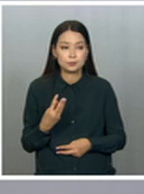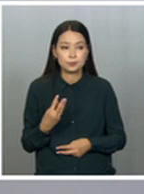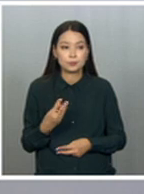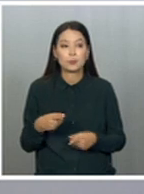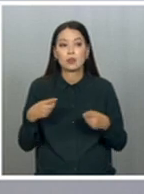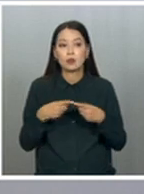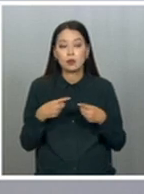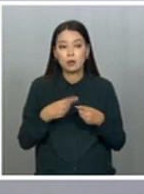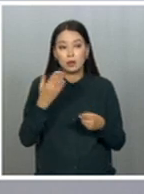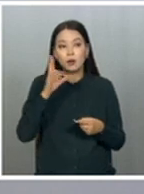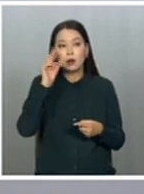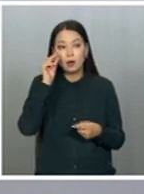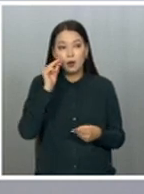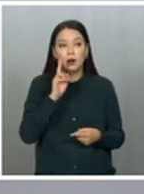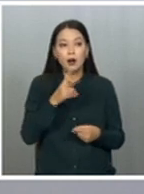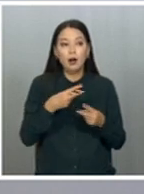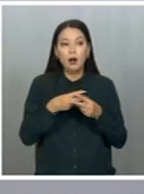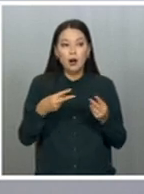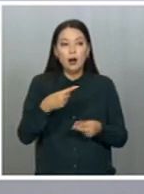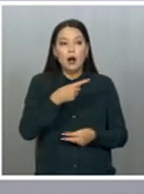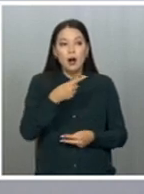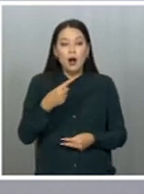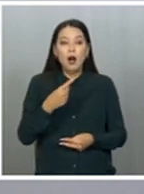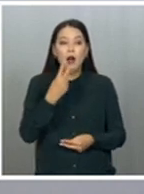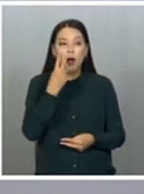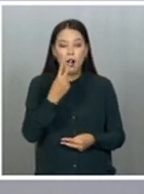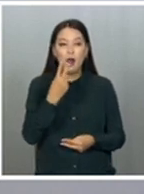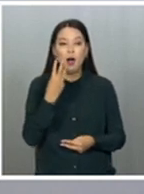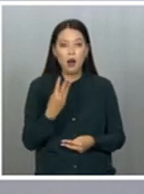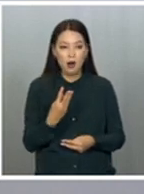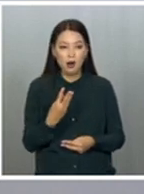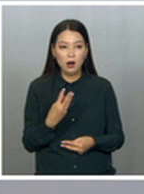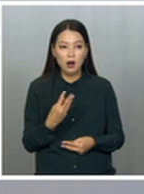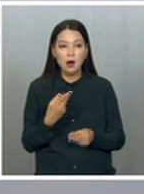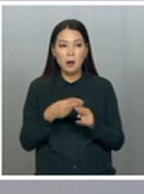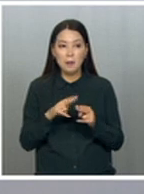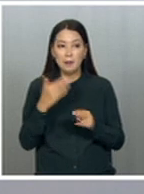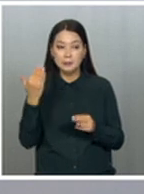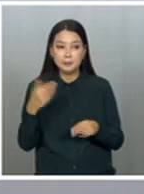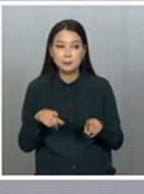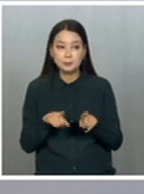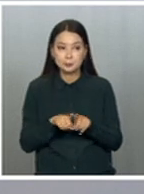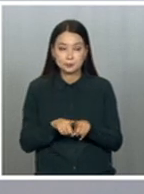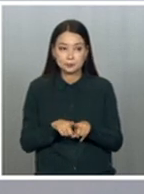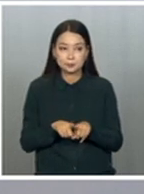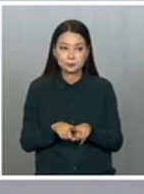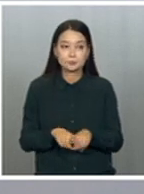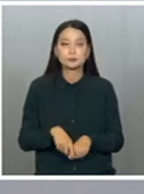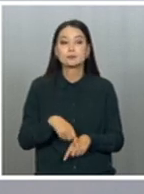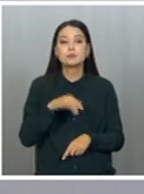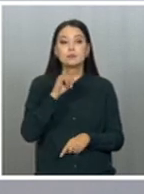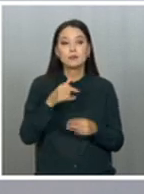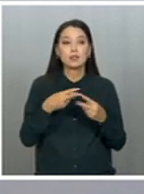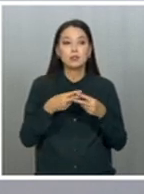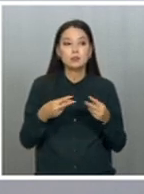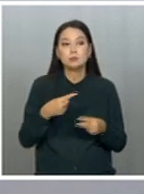Бұрыштық коэффициенті k тең минус 2 бөлінген 3-ке тең. Екіншісінде y тең